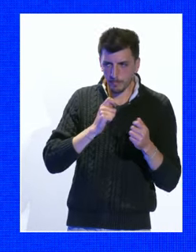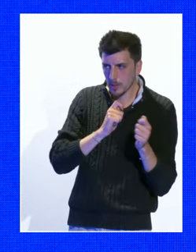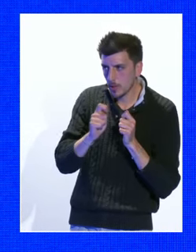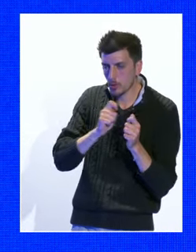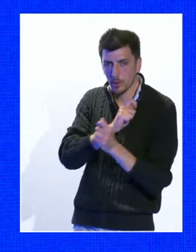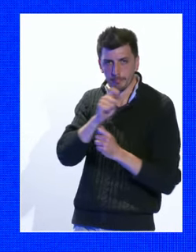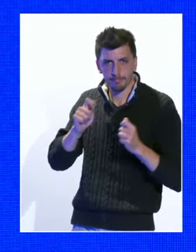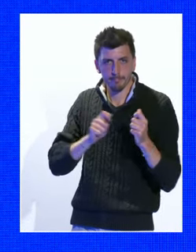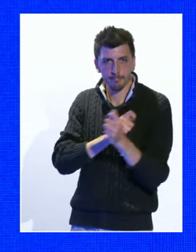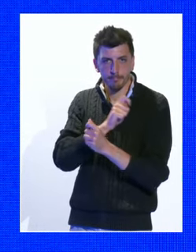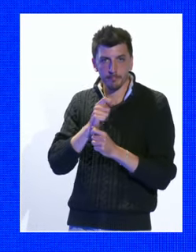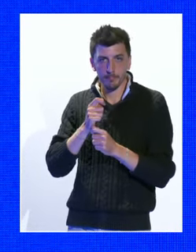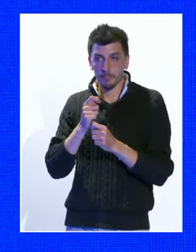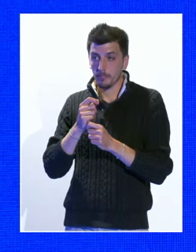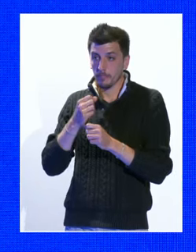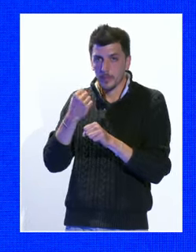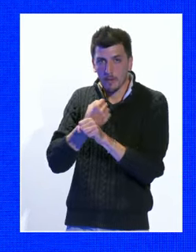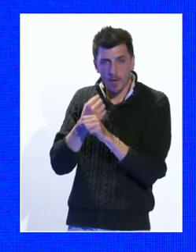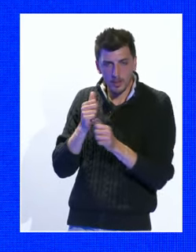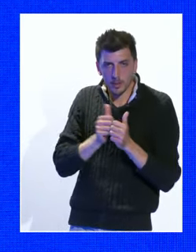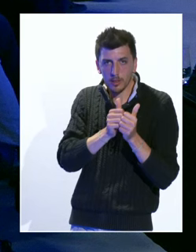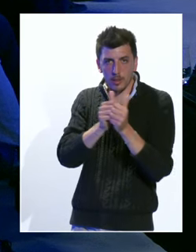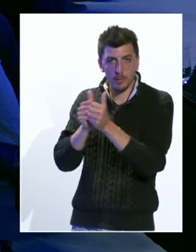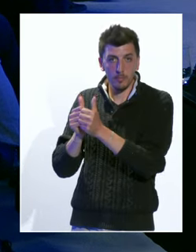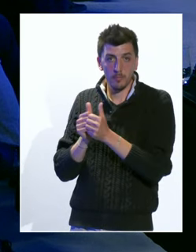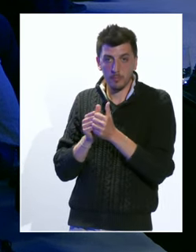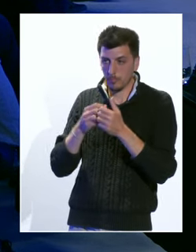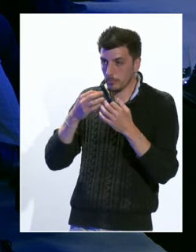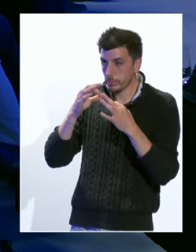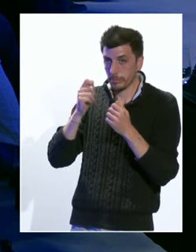travailler avec des gens différents de soi.